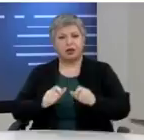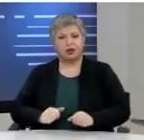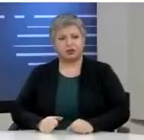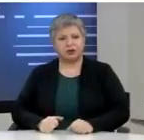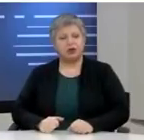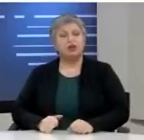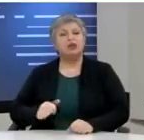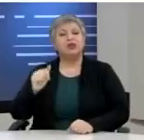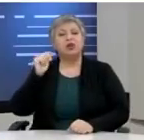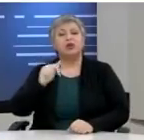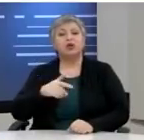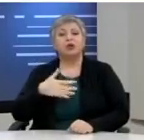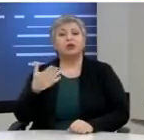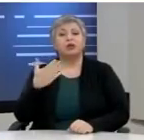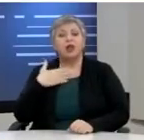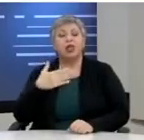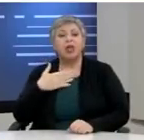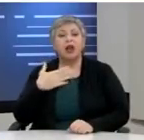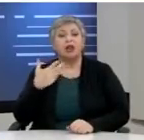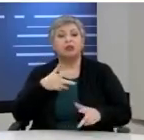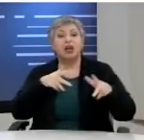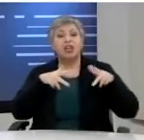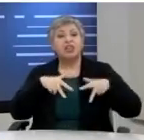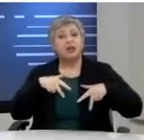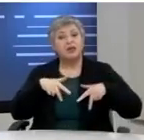συμμετείχε και να κάνει πολιτική καριέρα.